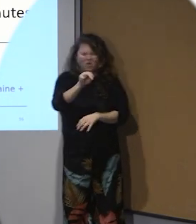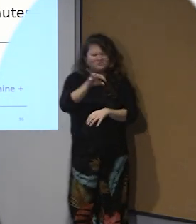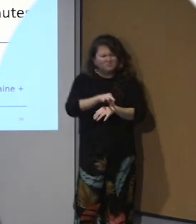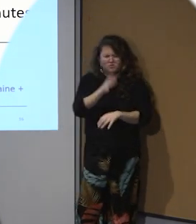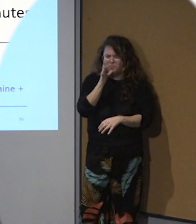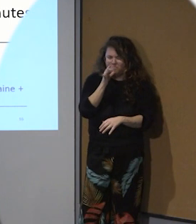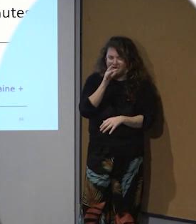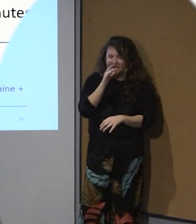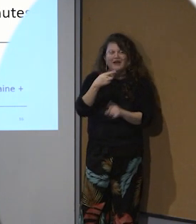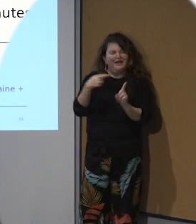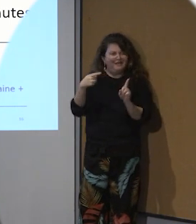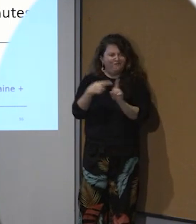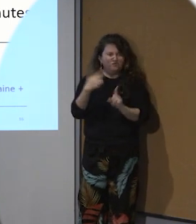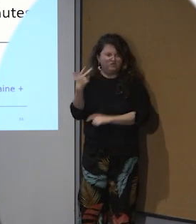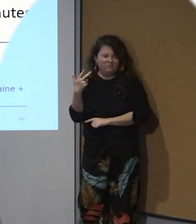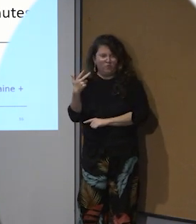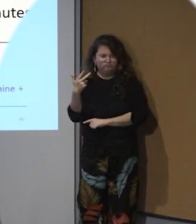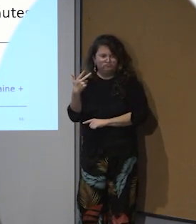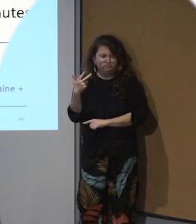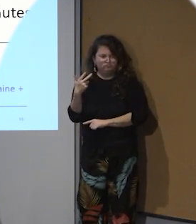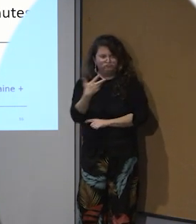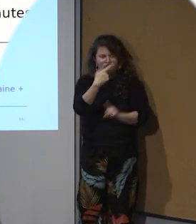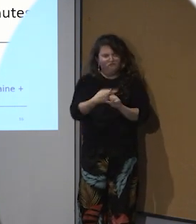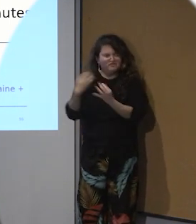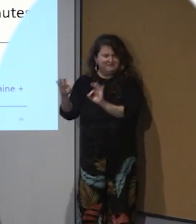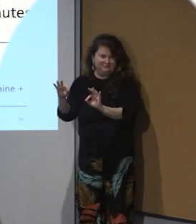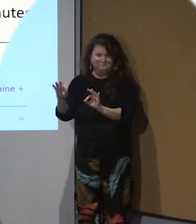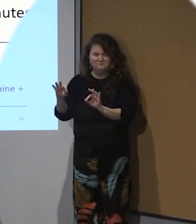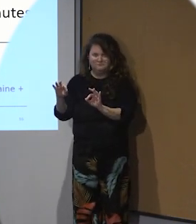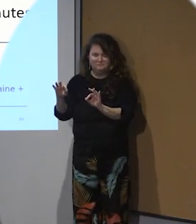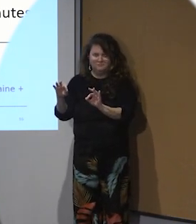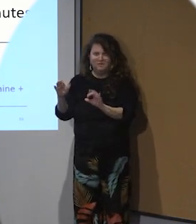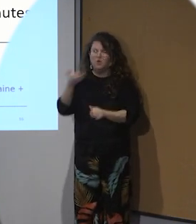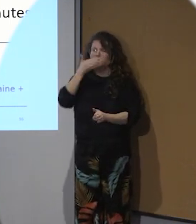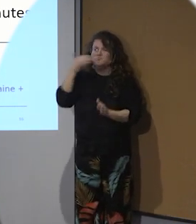fois. C'est beaucoup mieux de faire